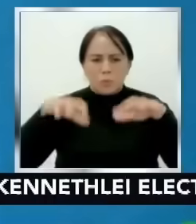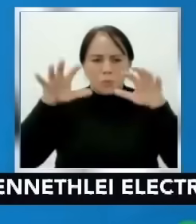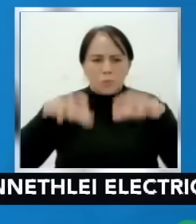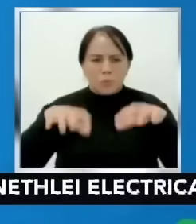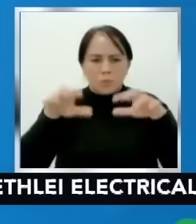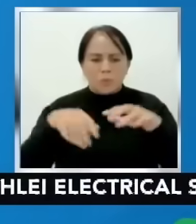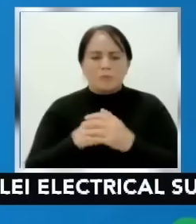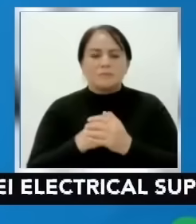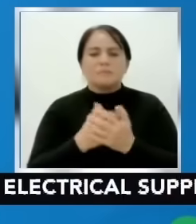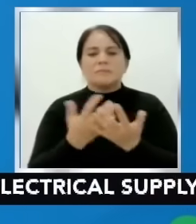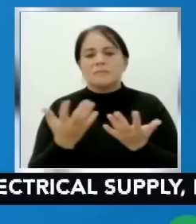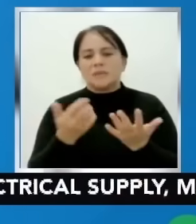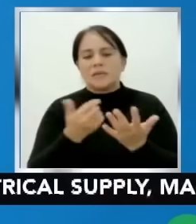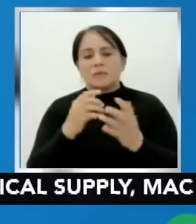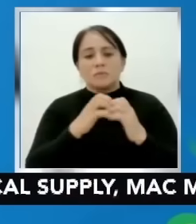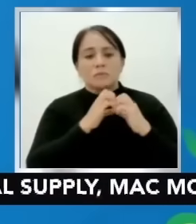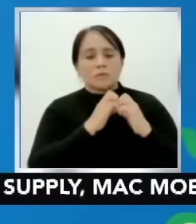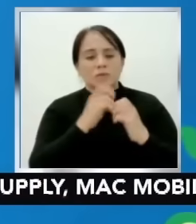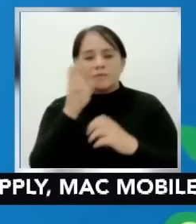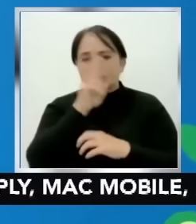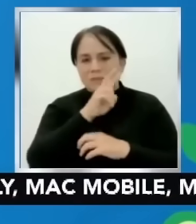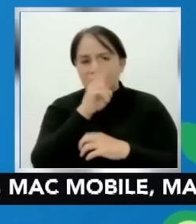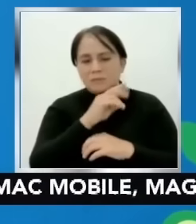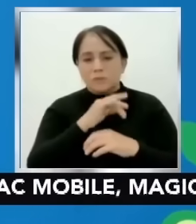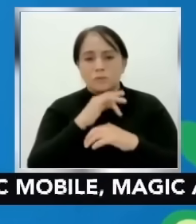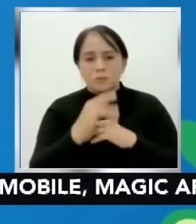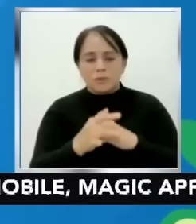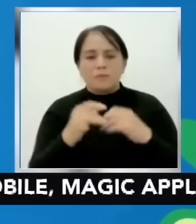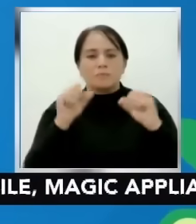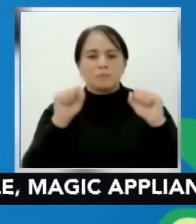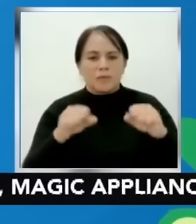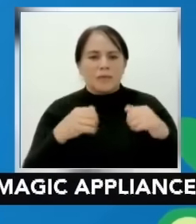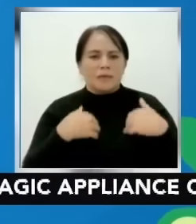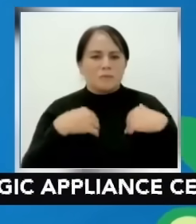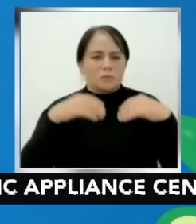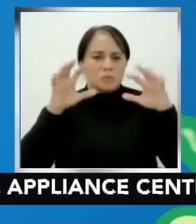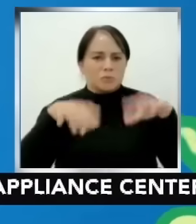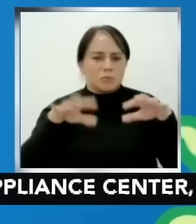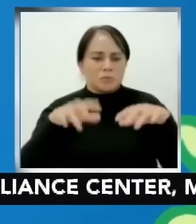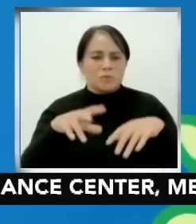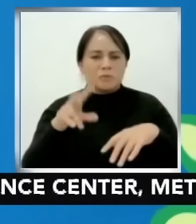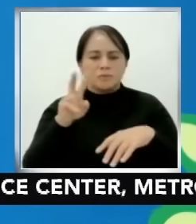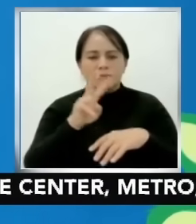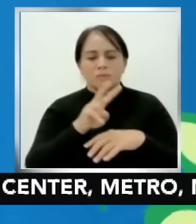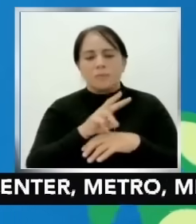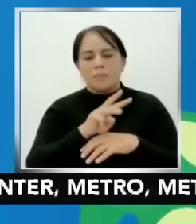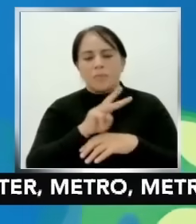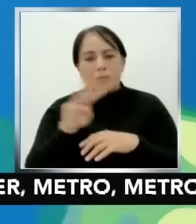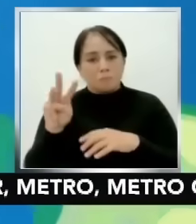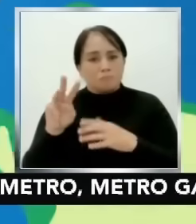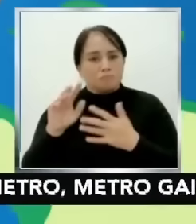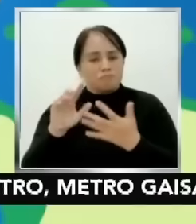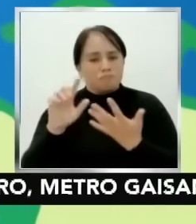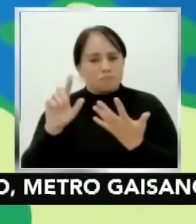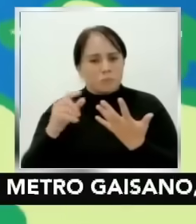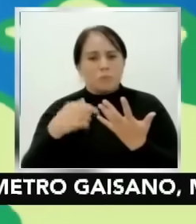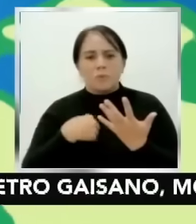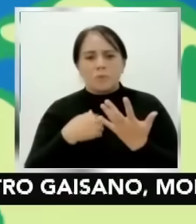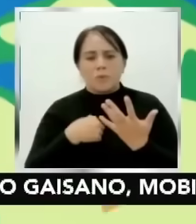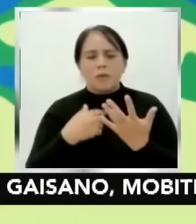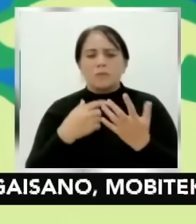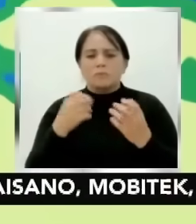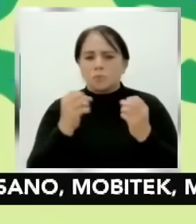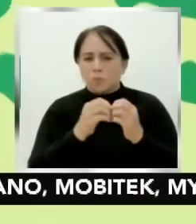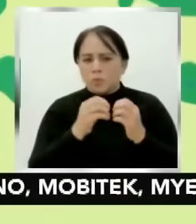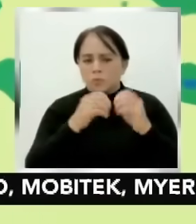mga kapuso naman natin sa Visayas, umaga pa lang, posible na po ang ulan dito sa western portions. Mas marami nang uulanin sa hapon